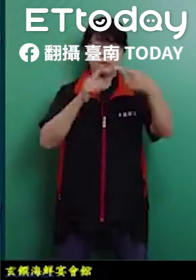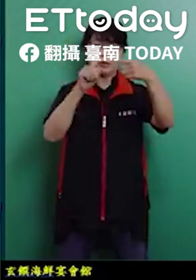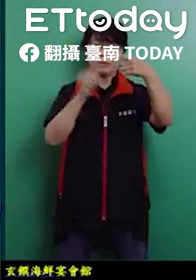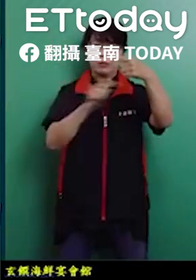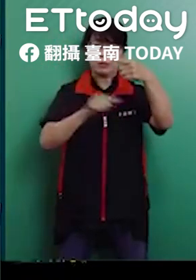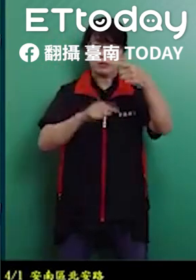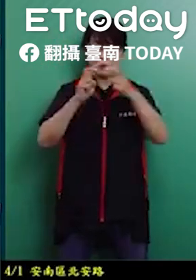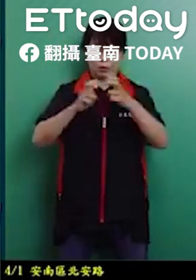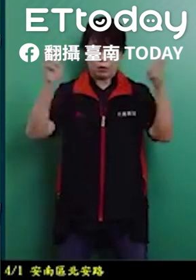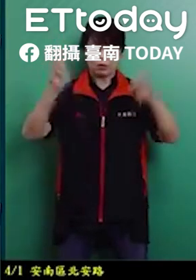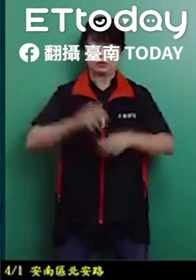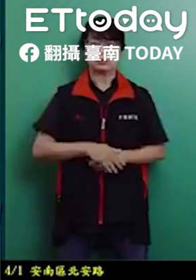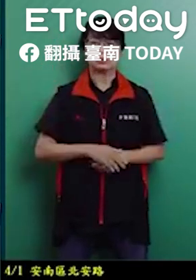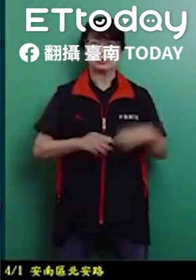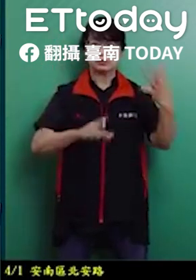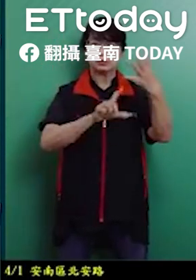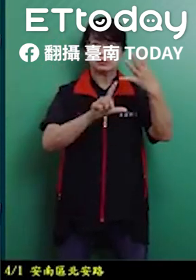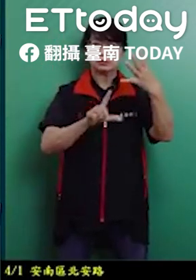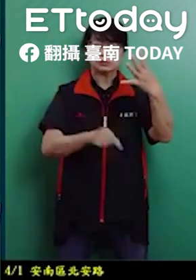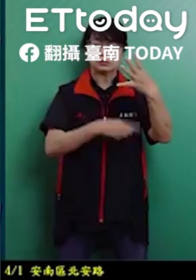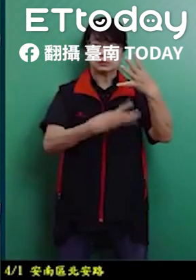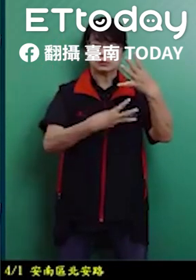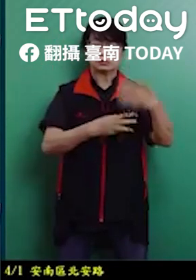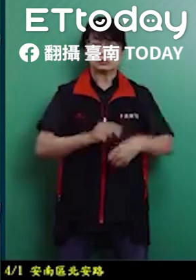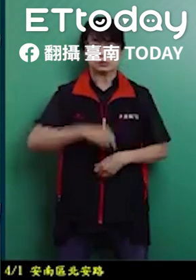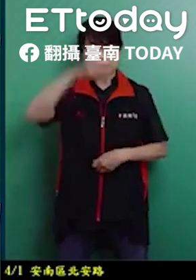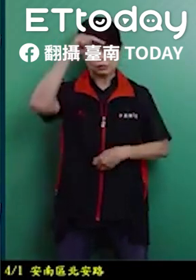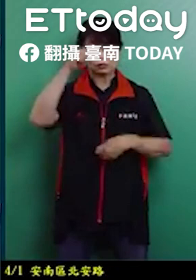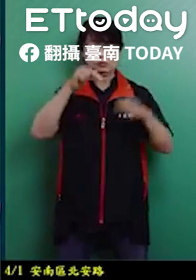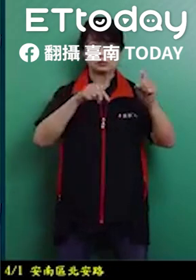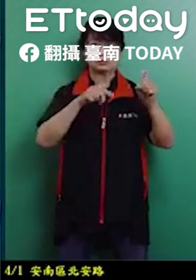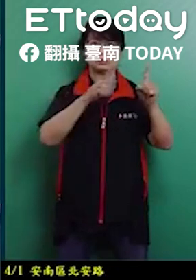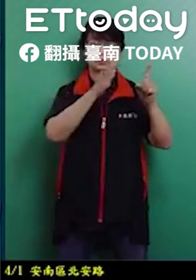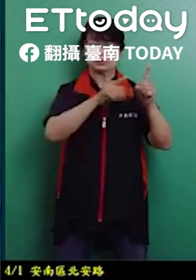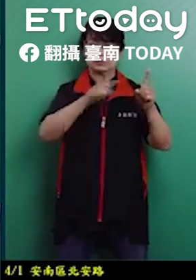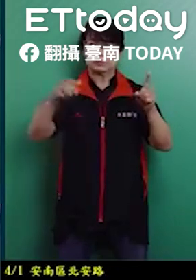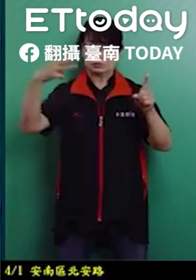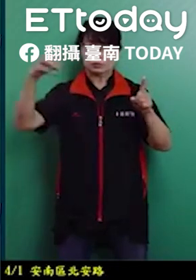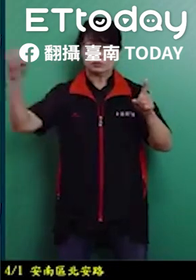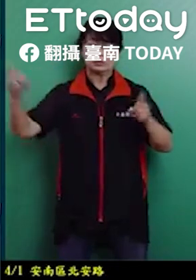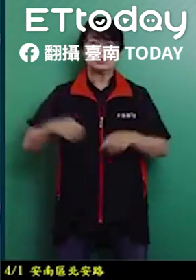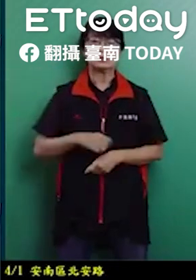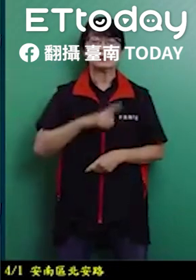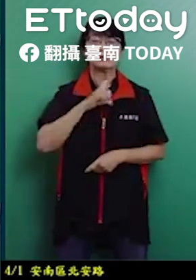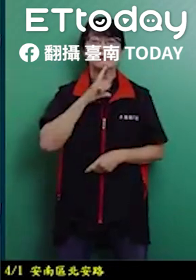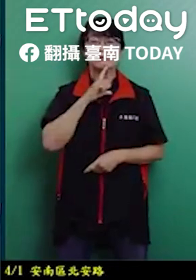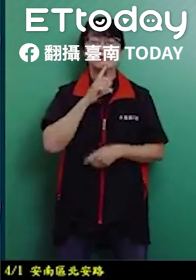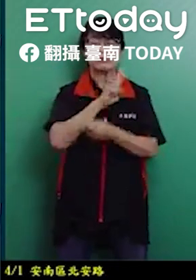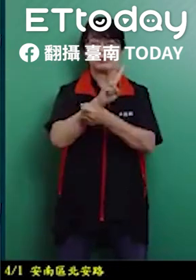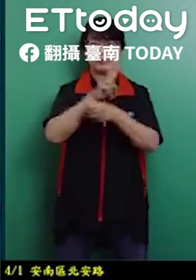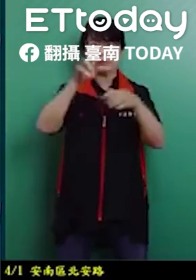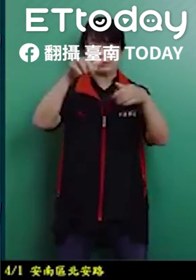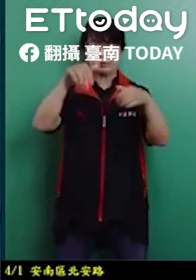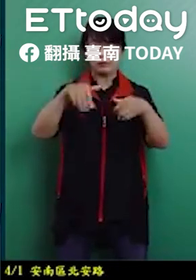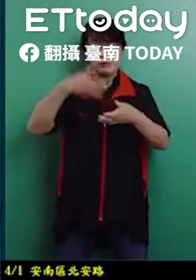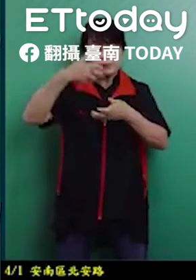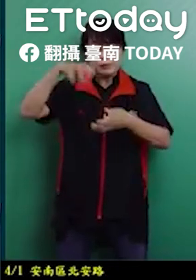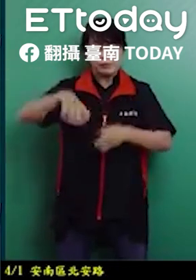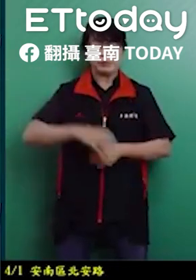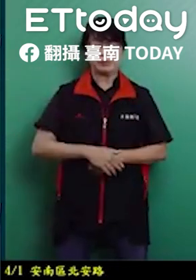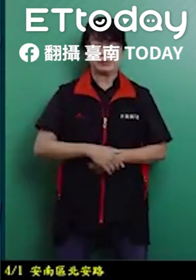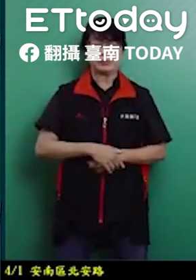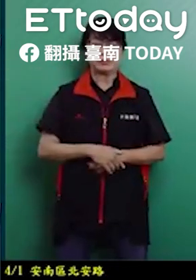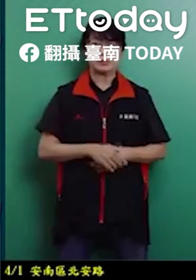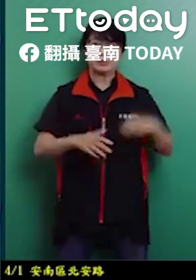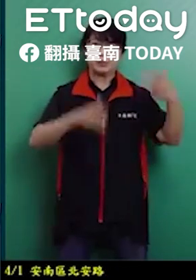4月3号中午11点半到下午3点，在安平区的富林餐厅，那在下午5点半到